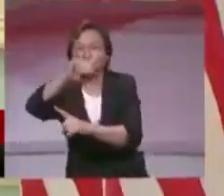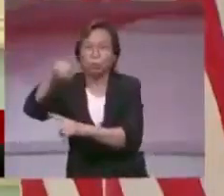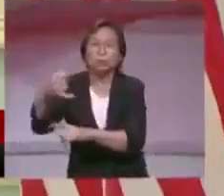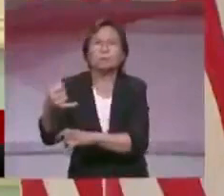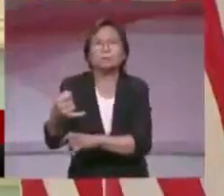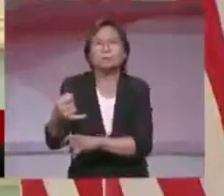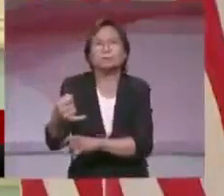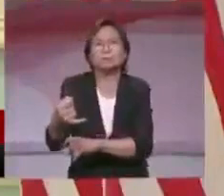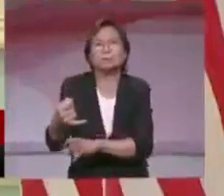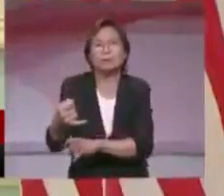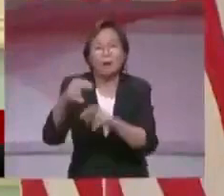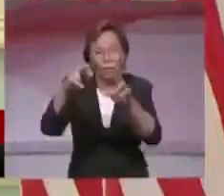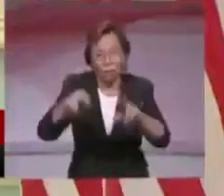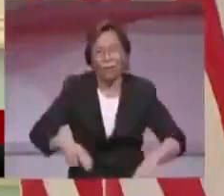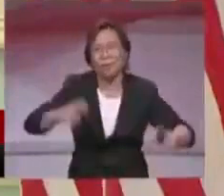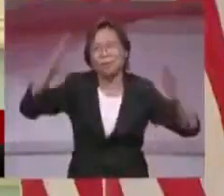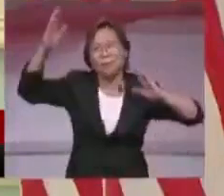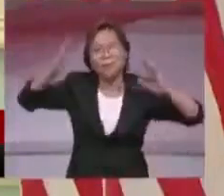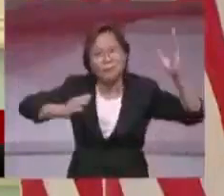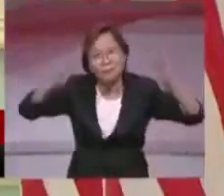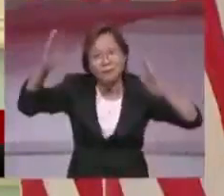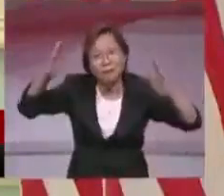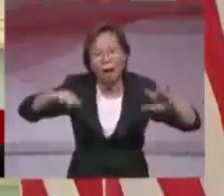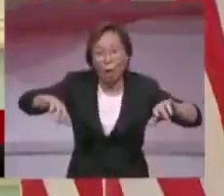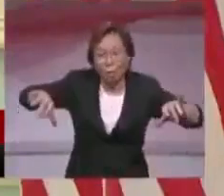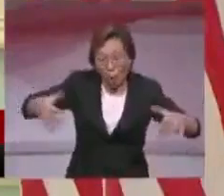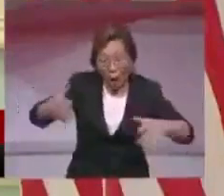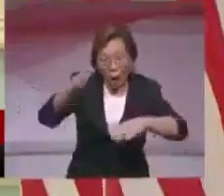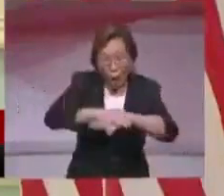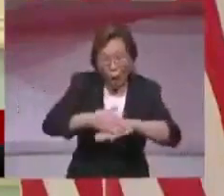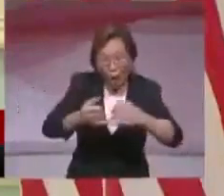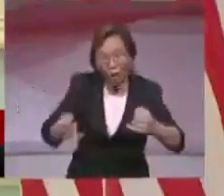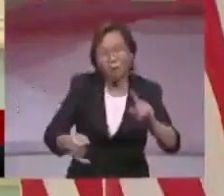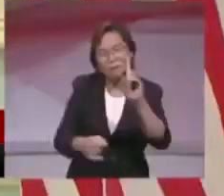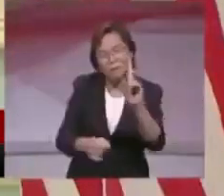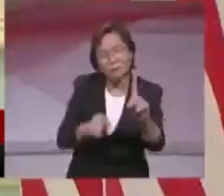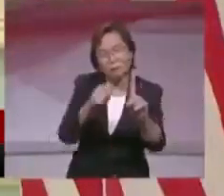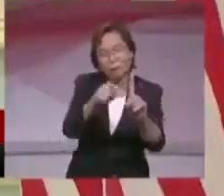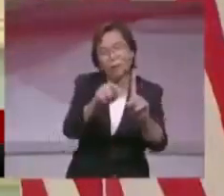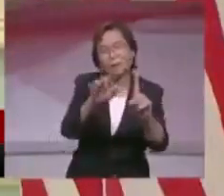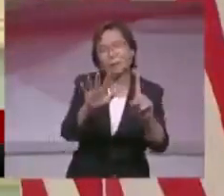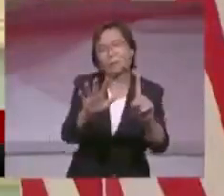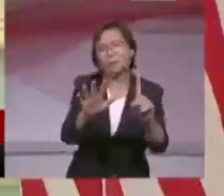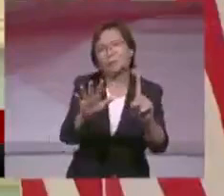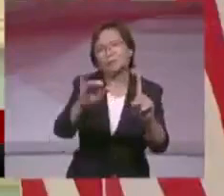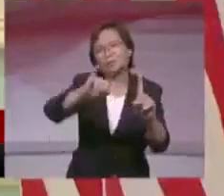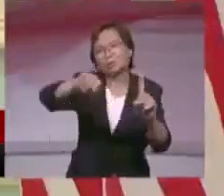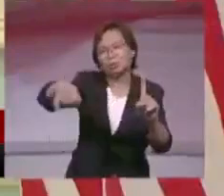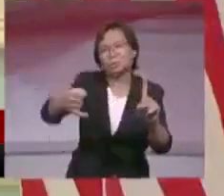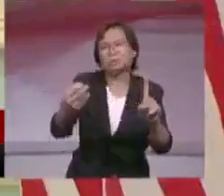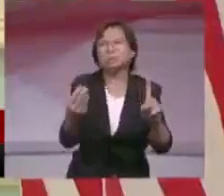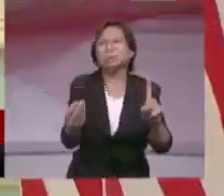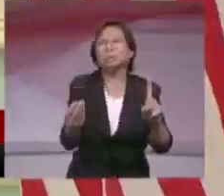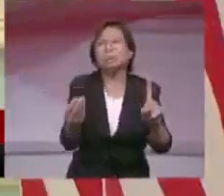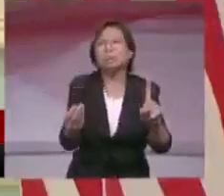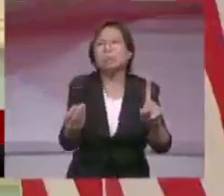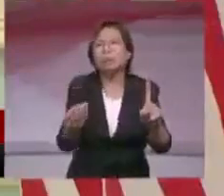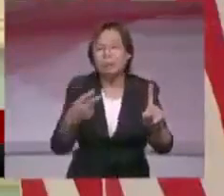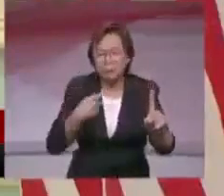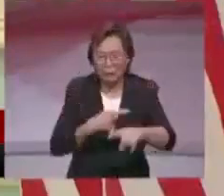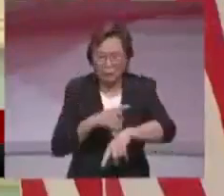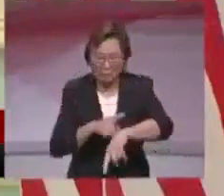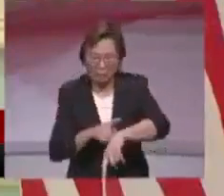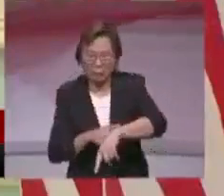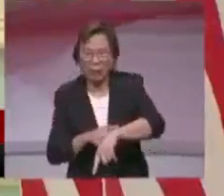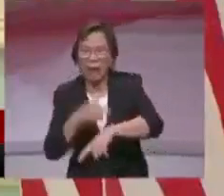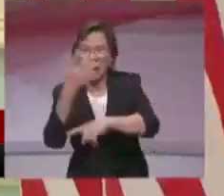juta rakyat Malaysia. Yang buat secara online hanya 1.5 juta. Dan kita ada masa